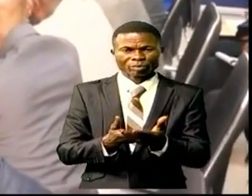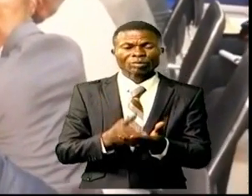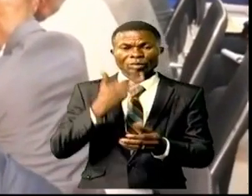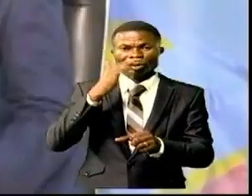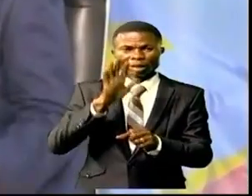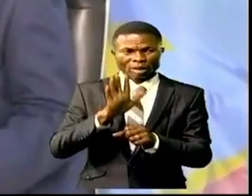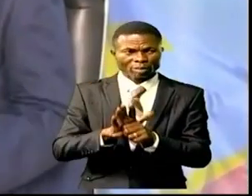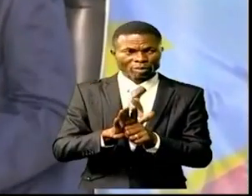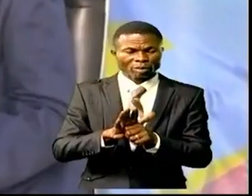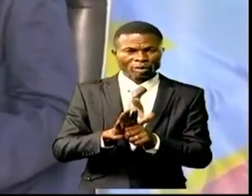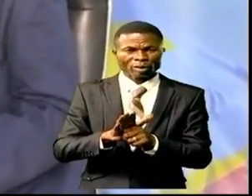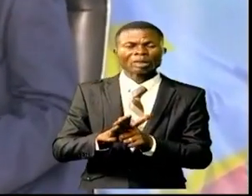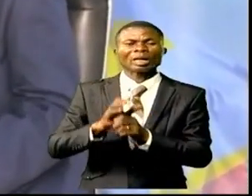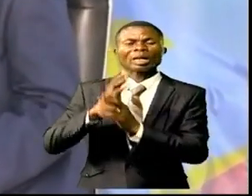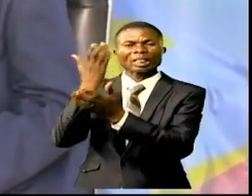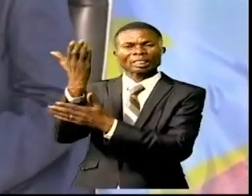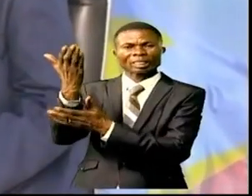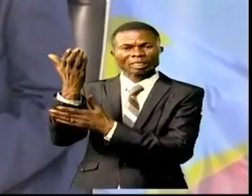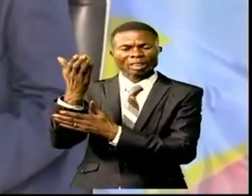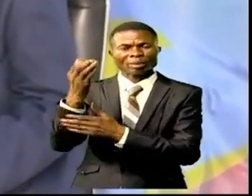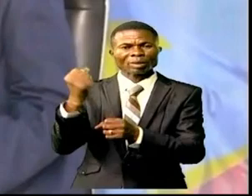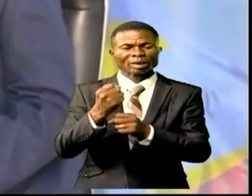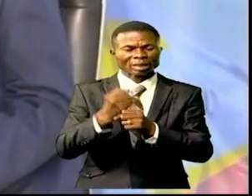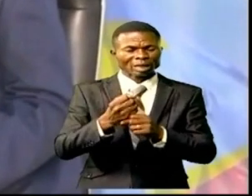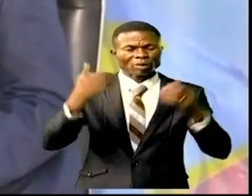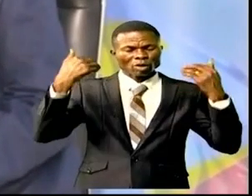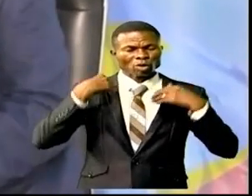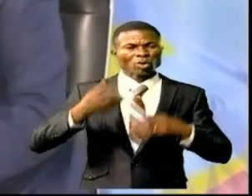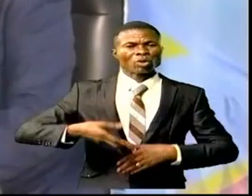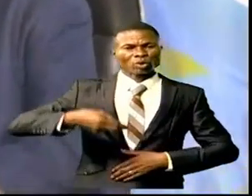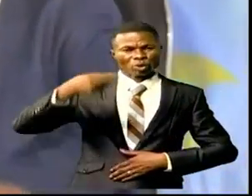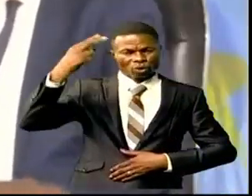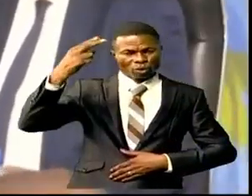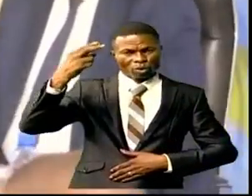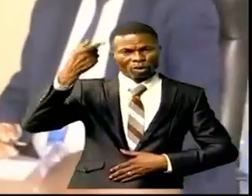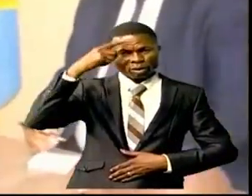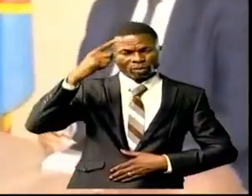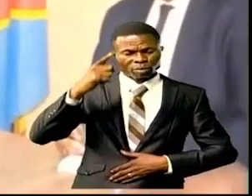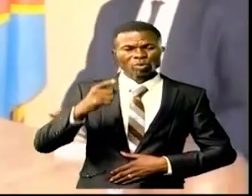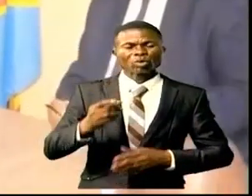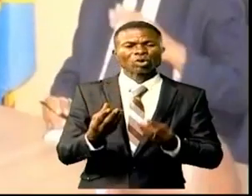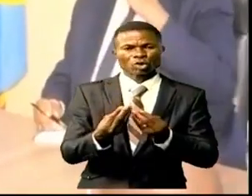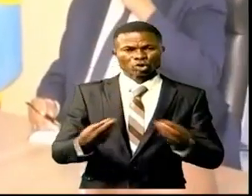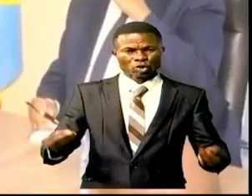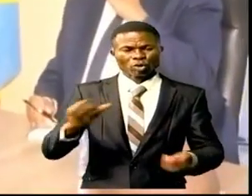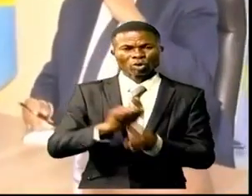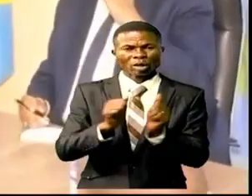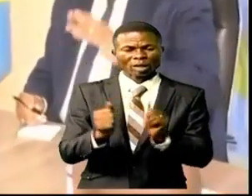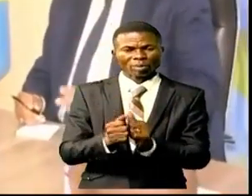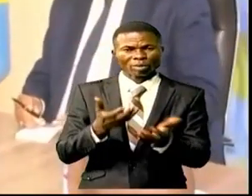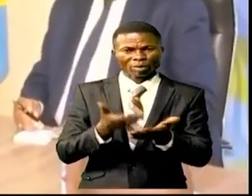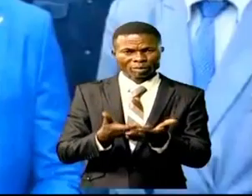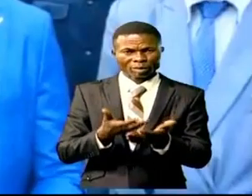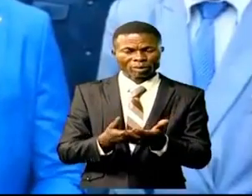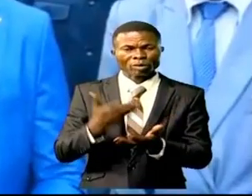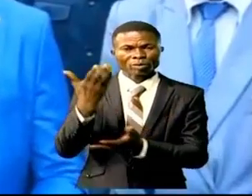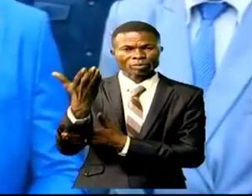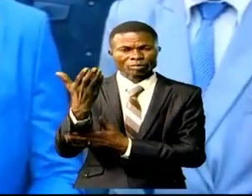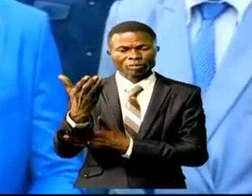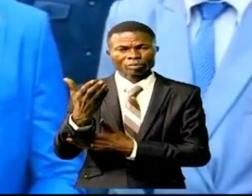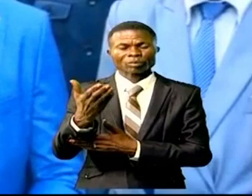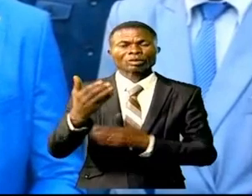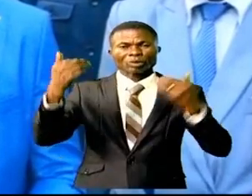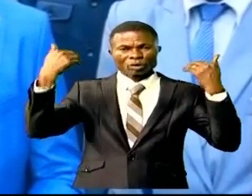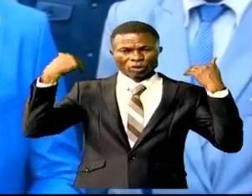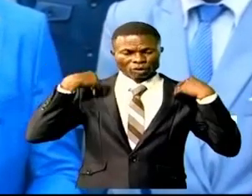de porter les réclamations des agents aux autorités compétentes en vue de la régularisation de leur situation. Nous demandons aux agents de